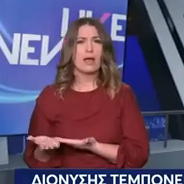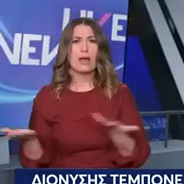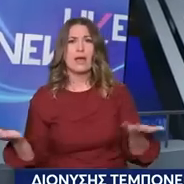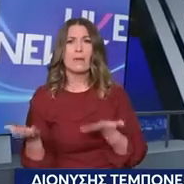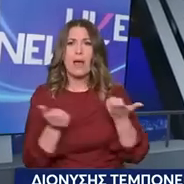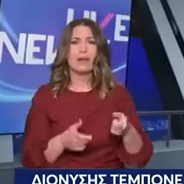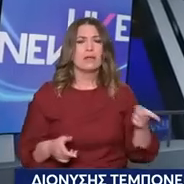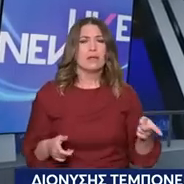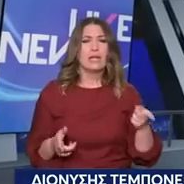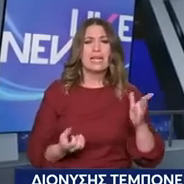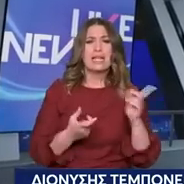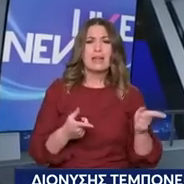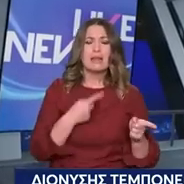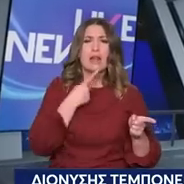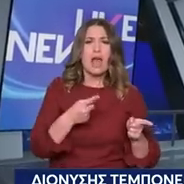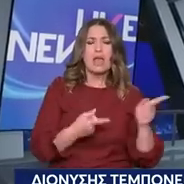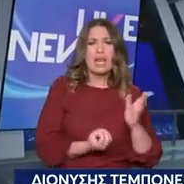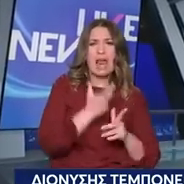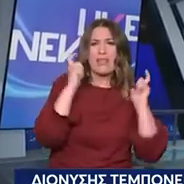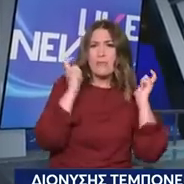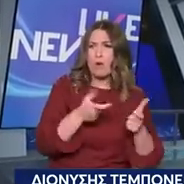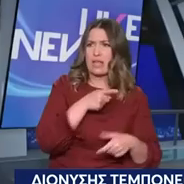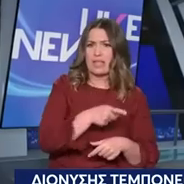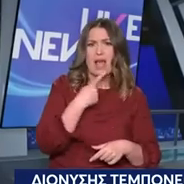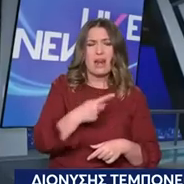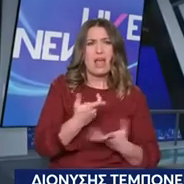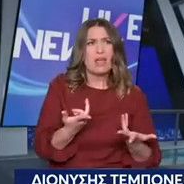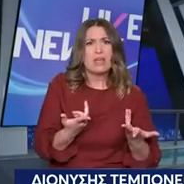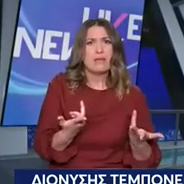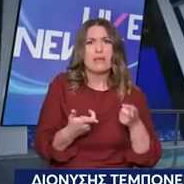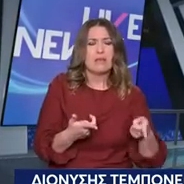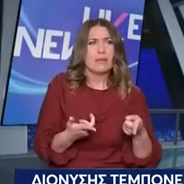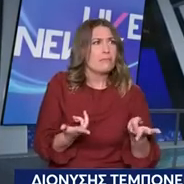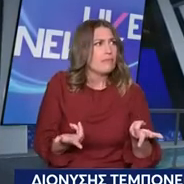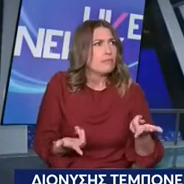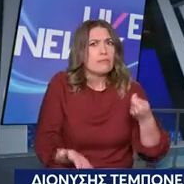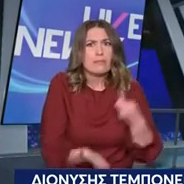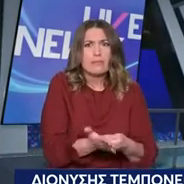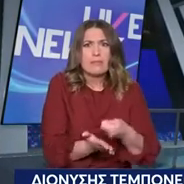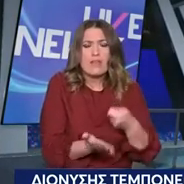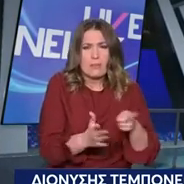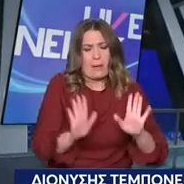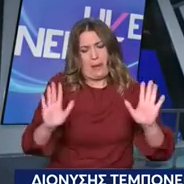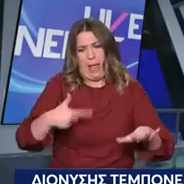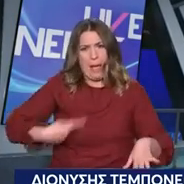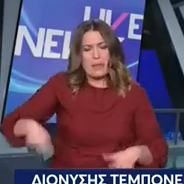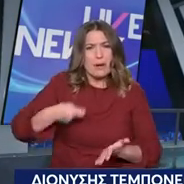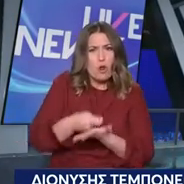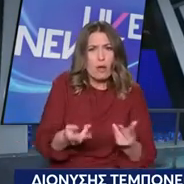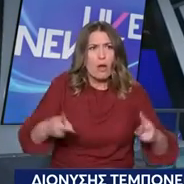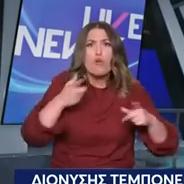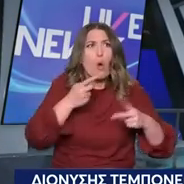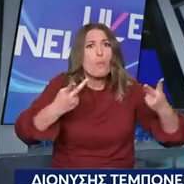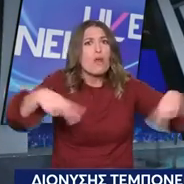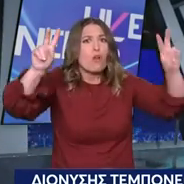η Νέα Δημοκρατία, από την αύξηση των έμεσων. Βεβαίως. Διότι το ότι πληρώνουμε όλοι παραπάνω φόρους έμεσους γιατί αυξήθηκαν οι τιμές, γιατί ο πληθωρισμός το